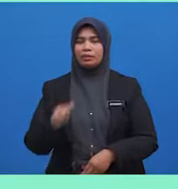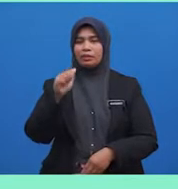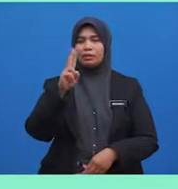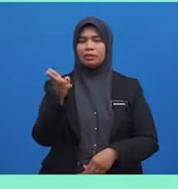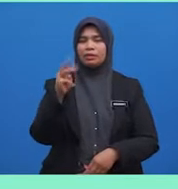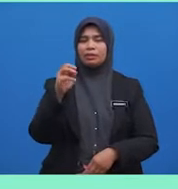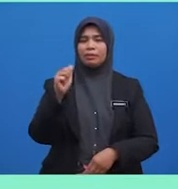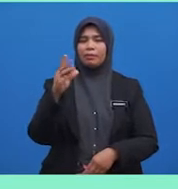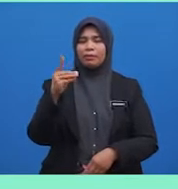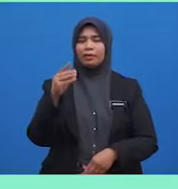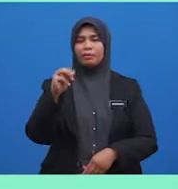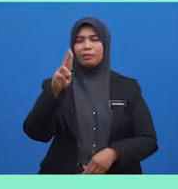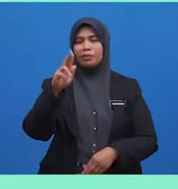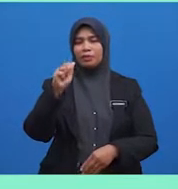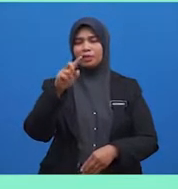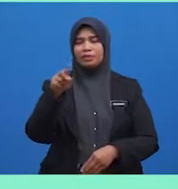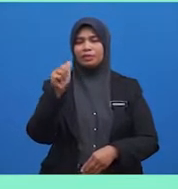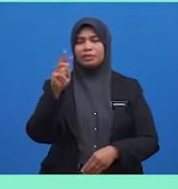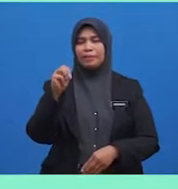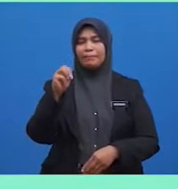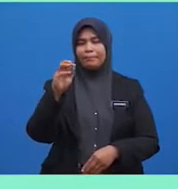mendiami tahta Pahang dari tahun